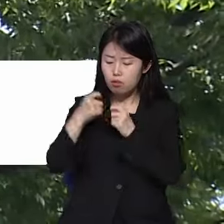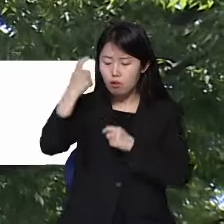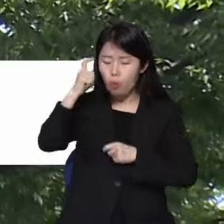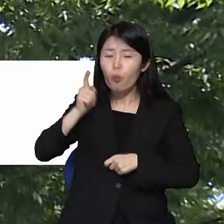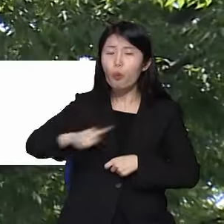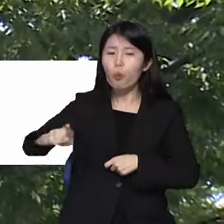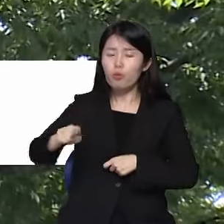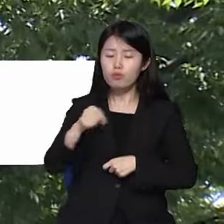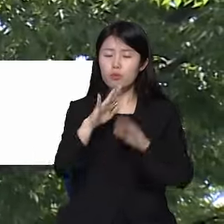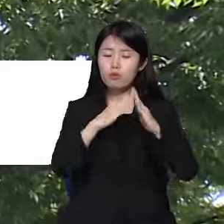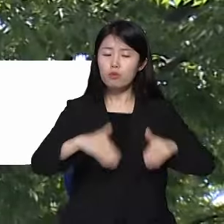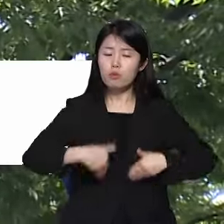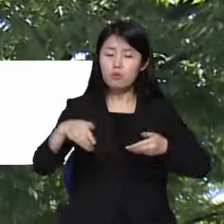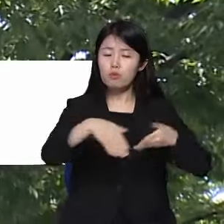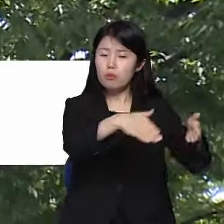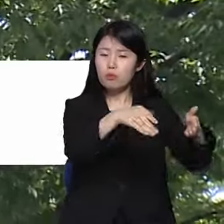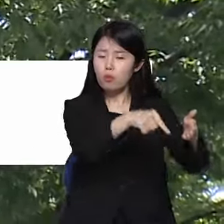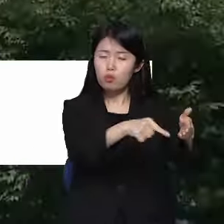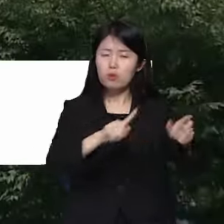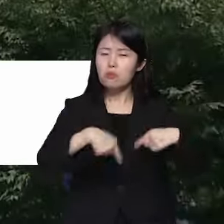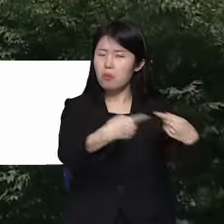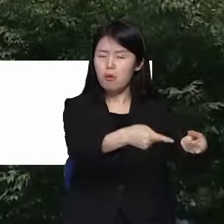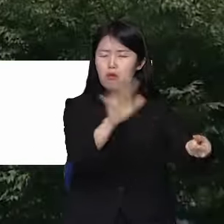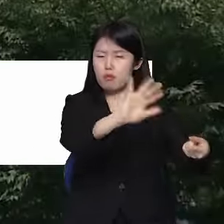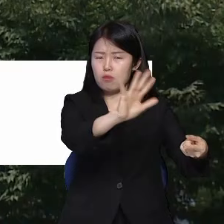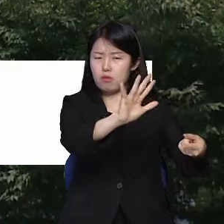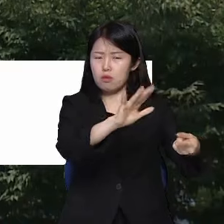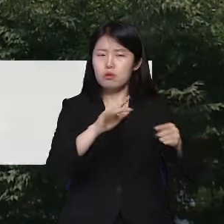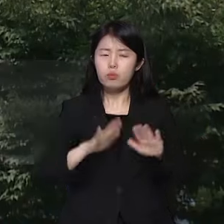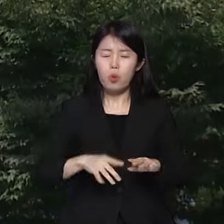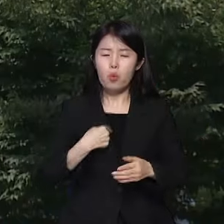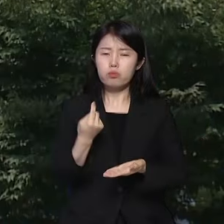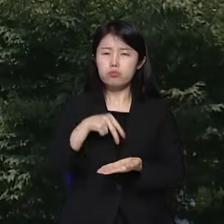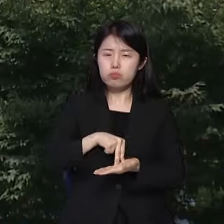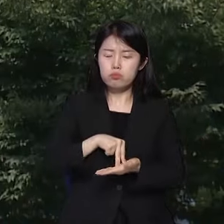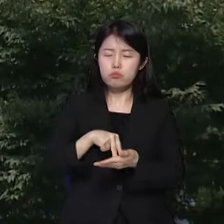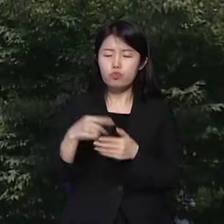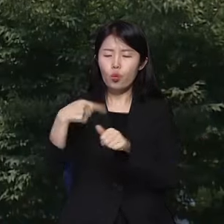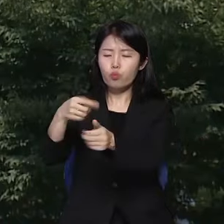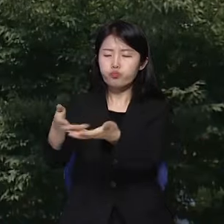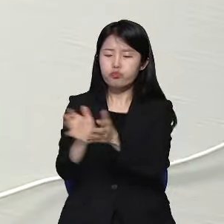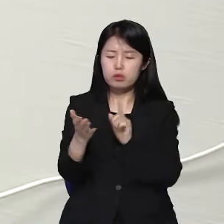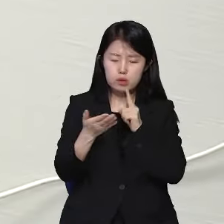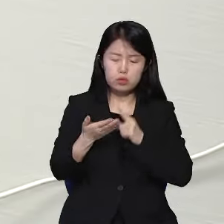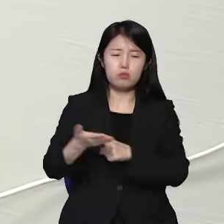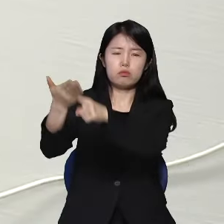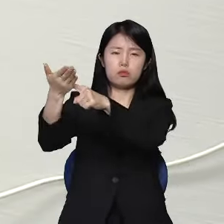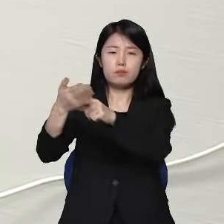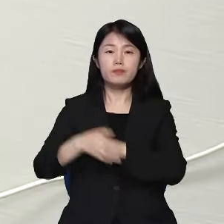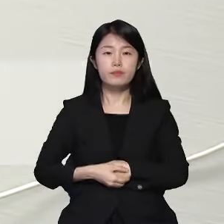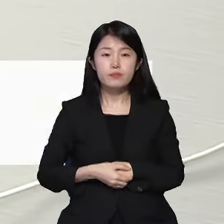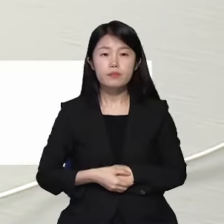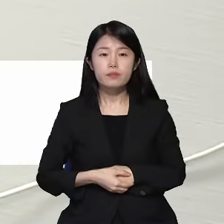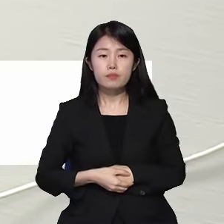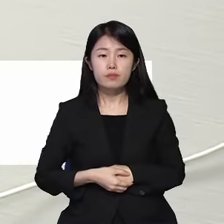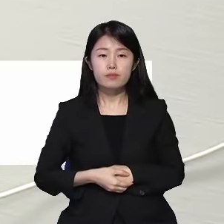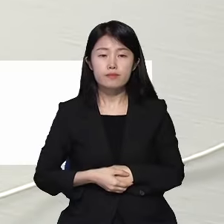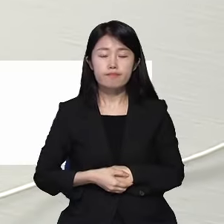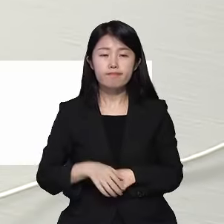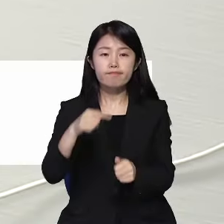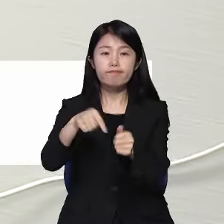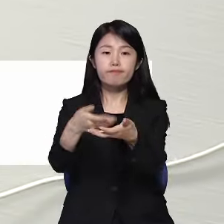전남도 공무는 참여하지 않고 순천대 단독으로 교육부에 신청하겠다고 밝혔습니다 교육부가 직접